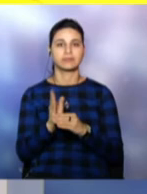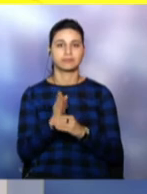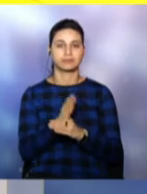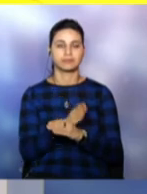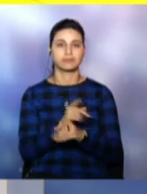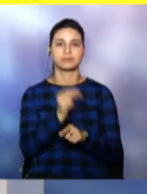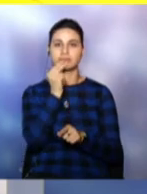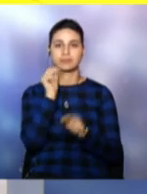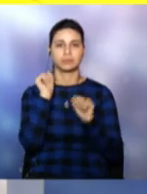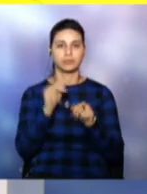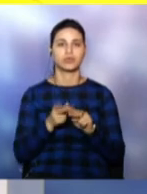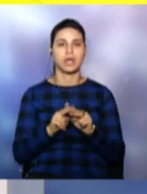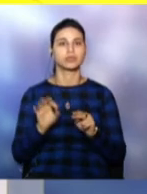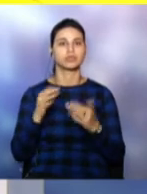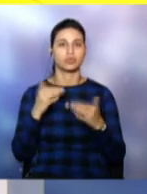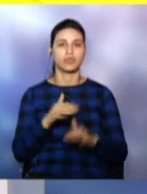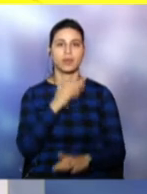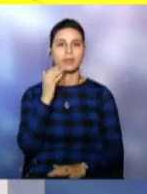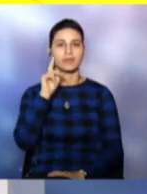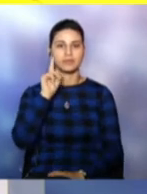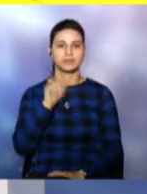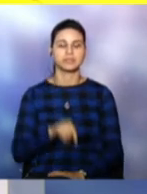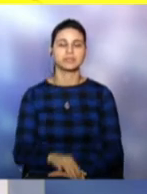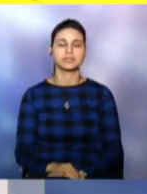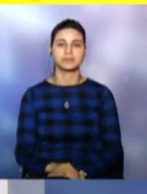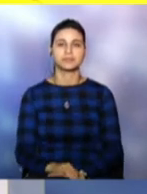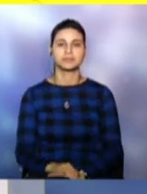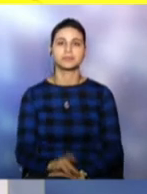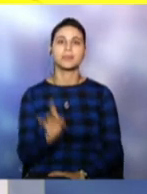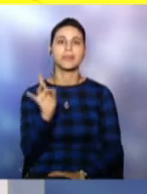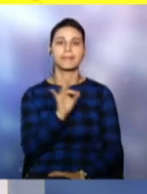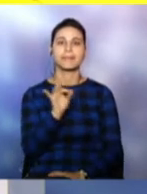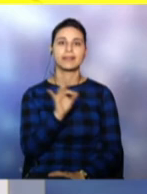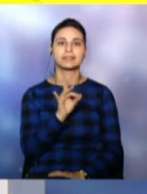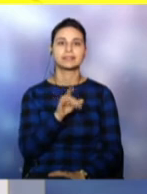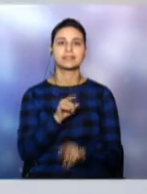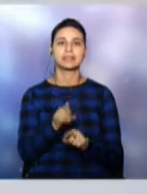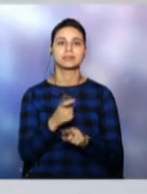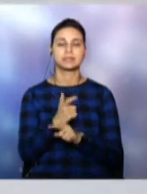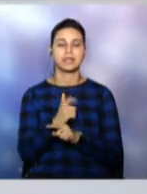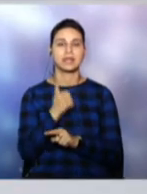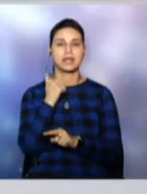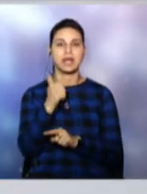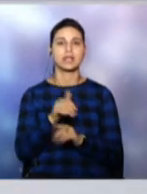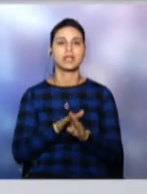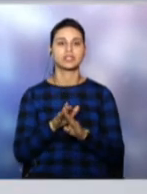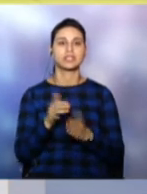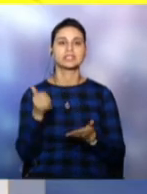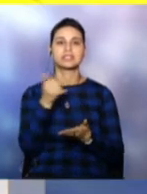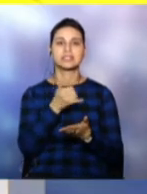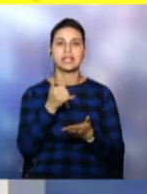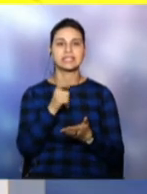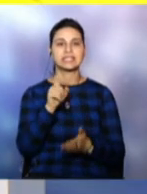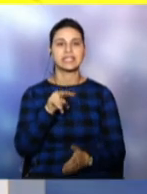და გამოვიყენოთ. ჩვენ ამის შესახებ უკვე ბევრი რამ ვიცით. ცხიმის კომპონენტი ძალიან კარგად შეავსებს ზეთის